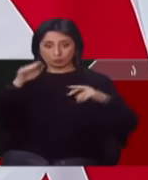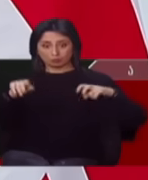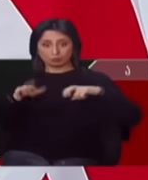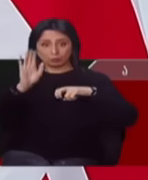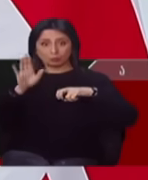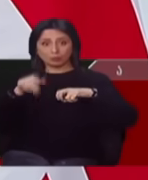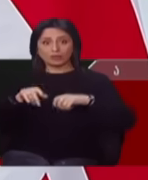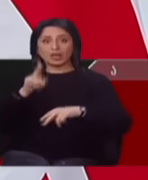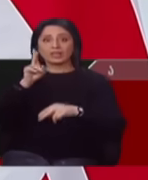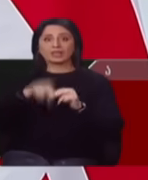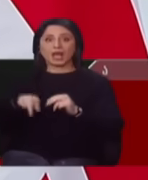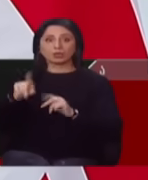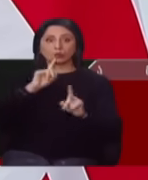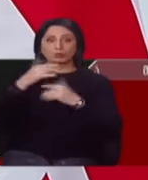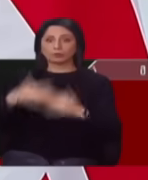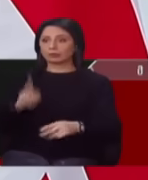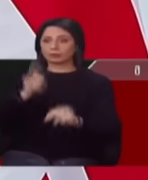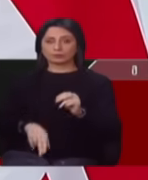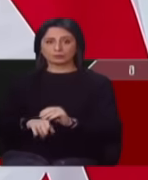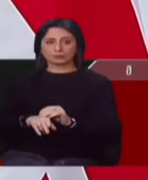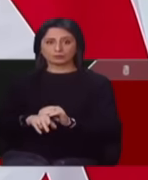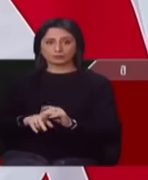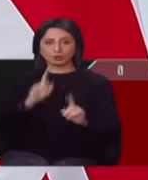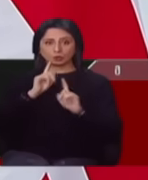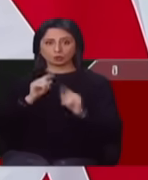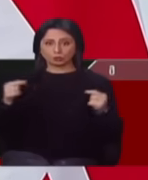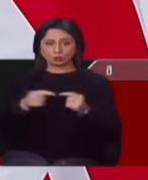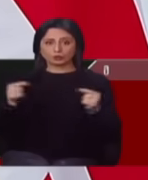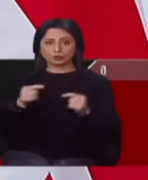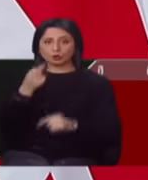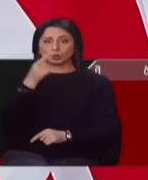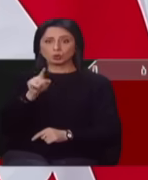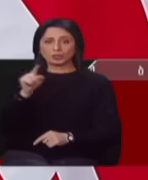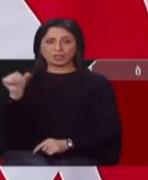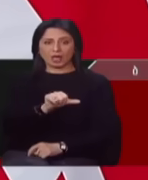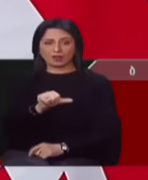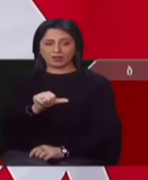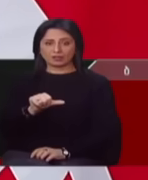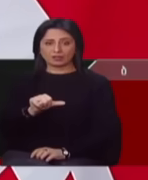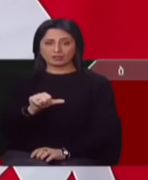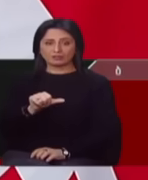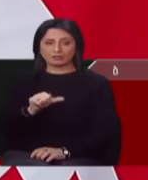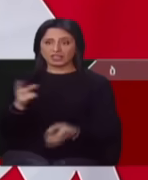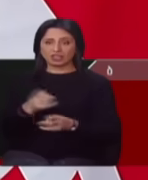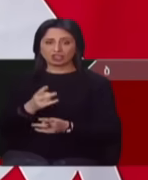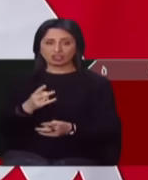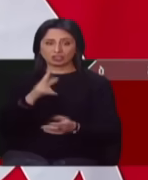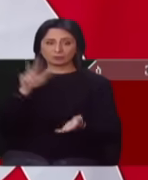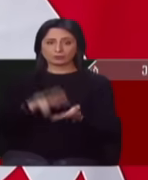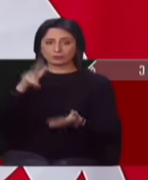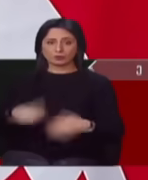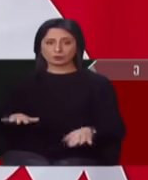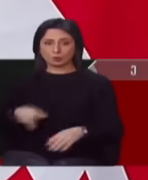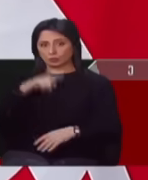ვაპირებდით შესვლას და ასრულეს კომიტეტის სხომა. ზუსტად წუთ ნახევარით დაჭირდათ მათ იმისთვის, რომ